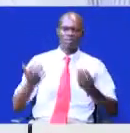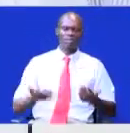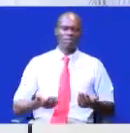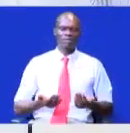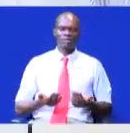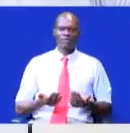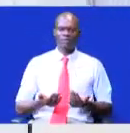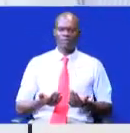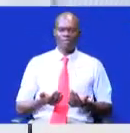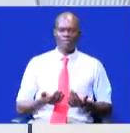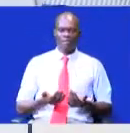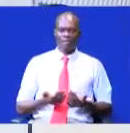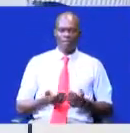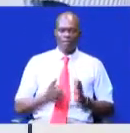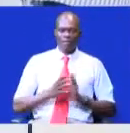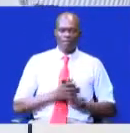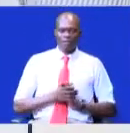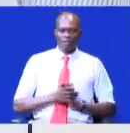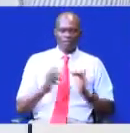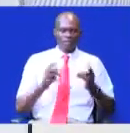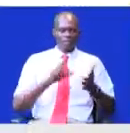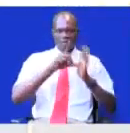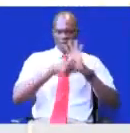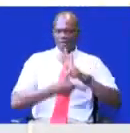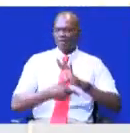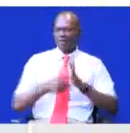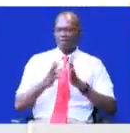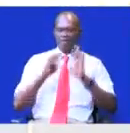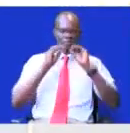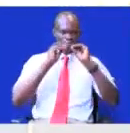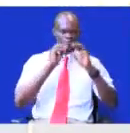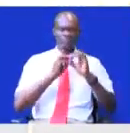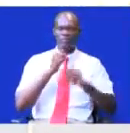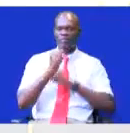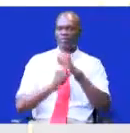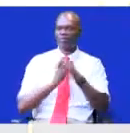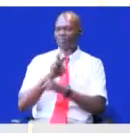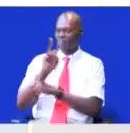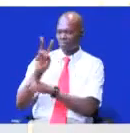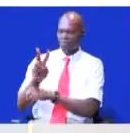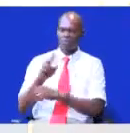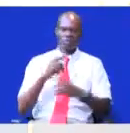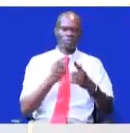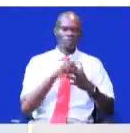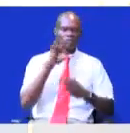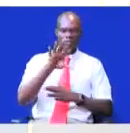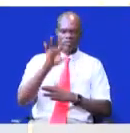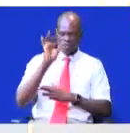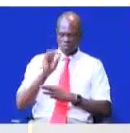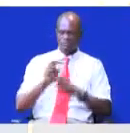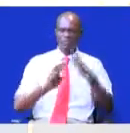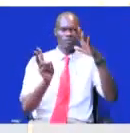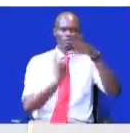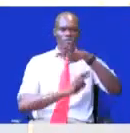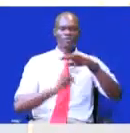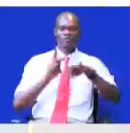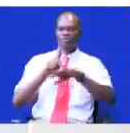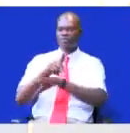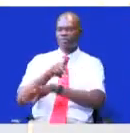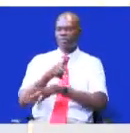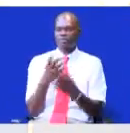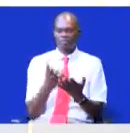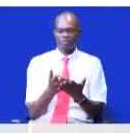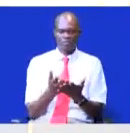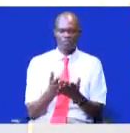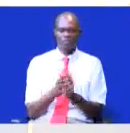Nyamira County. Bang'e no, apuonjo igni ariyo kende, to yiera kaka jalup japuonj maduong',